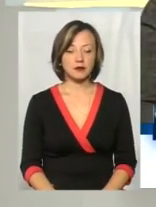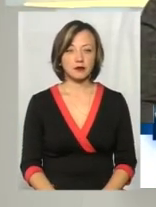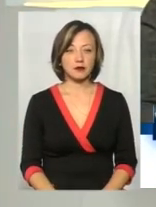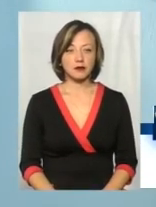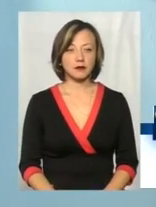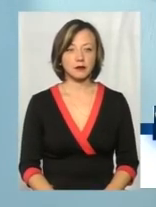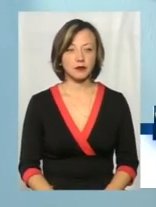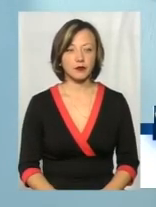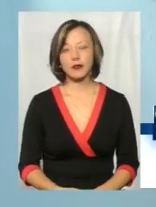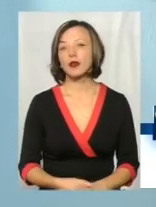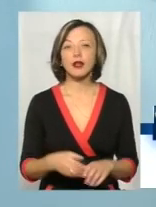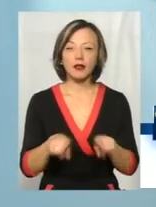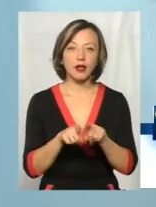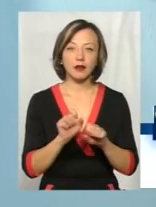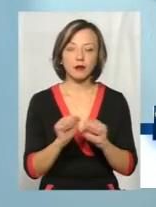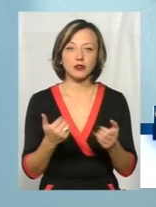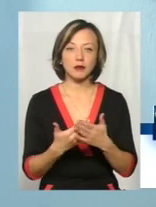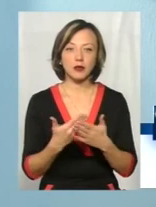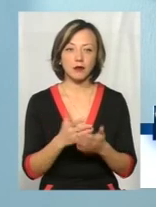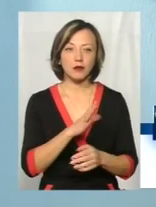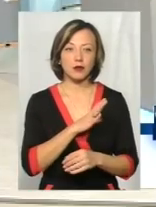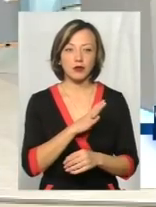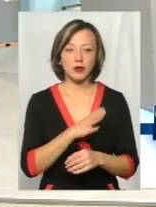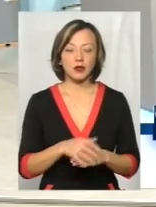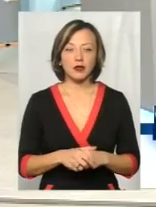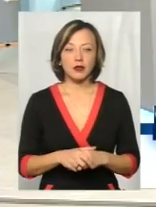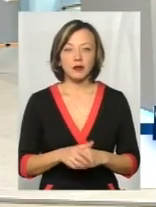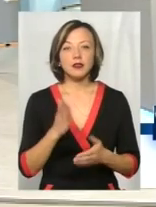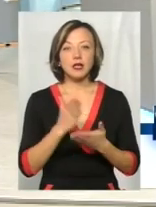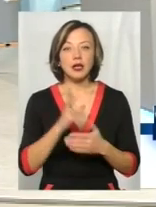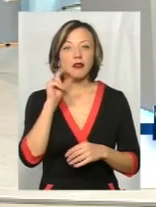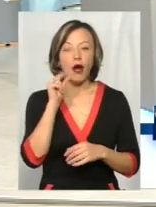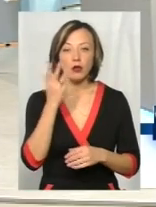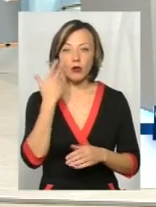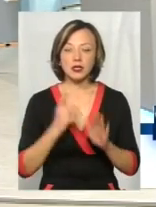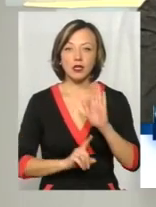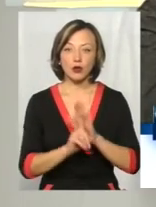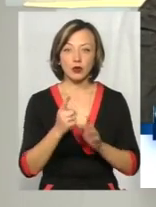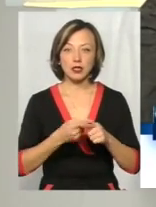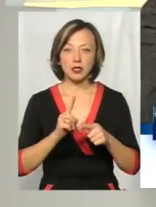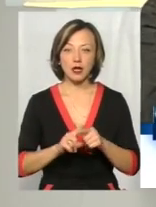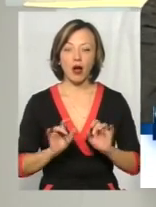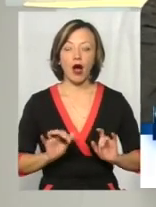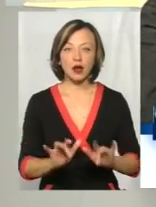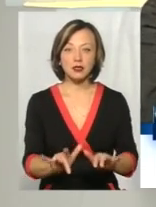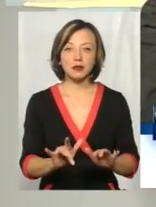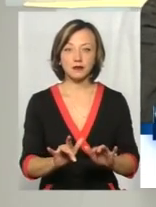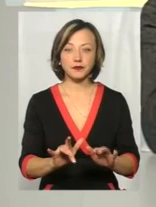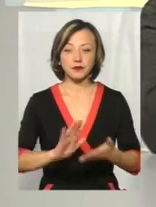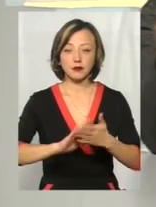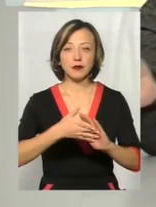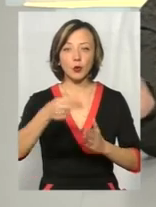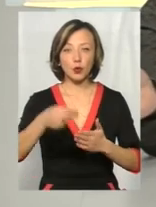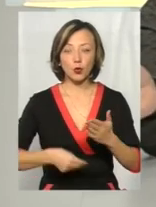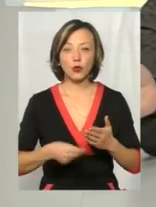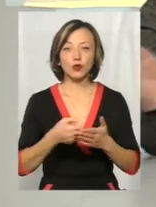так. Ну, це так, як не можна бути прописаним в одному місці. Але це якась дата, коли там стартує оця компанія заключення угод і